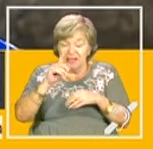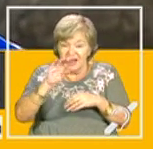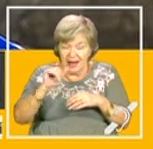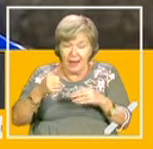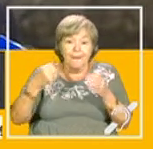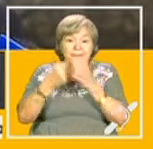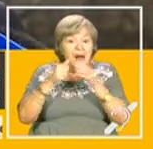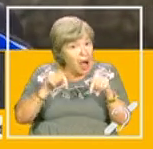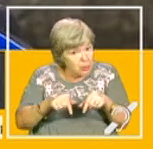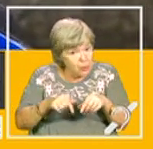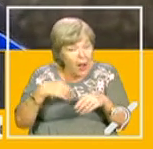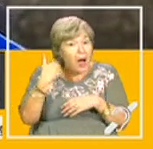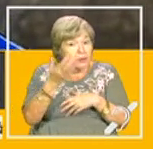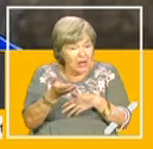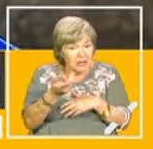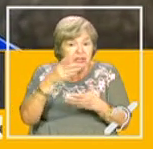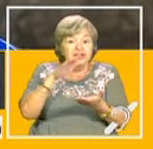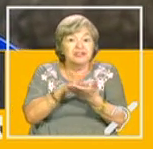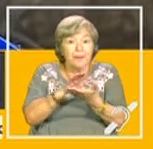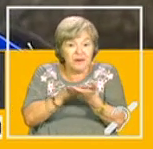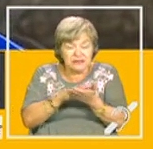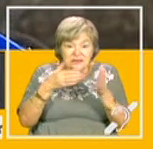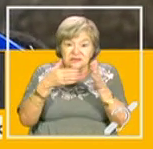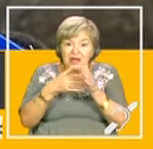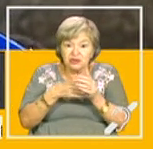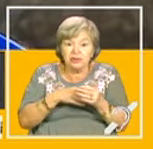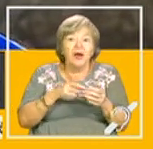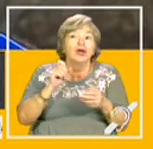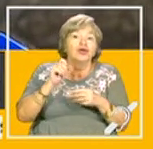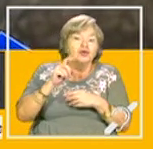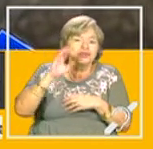în acest moment să fie menținut, să ajungem la 10-12% din PIB,